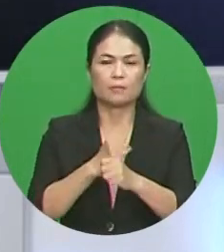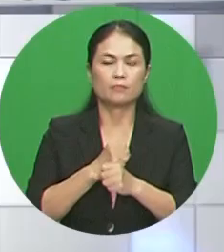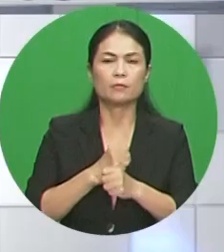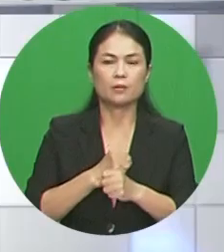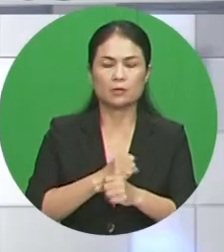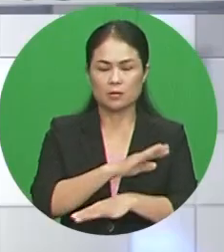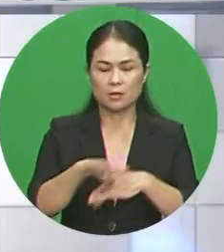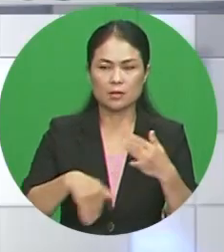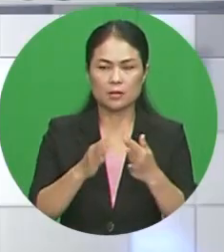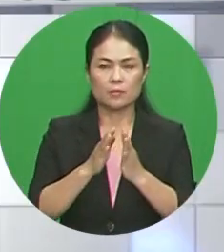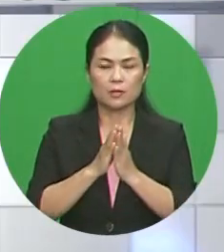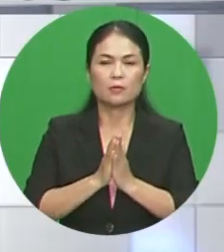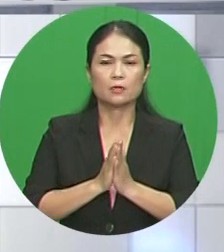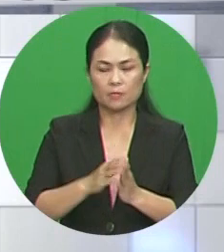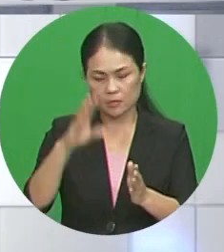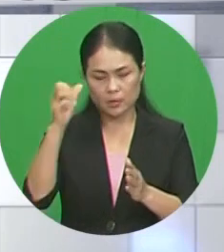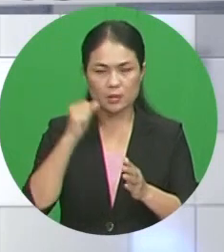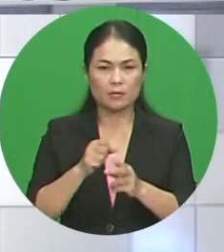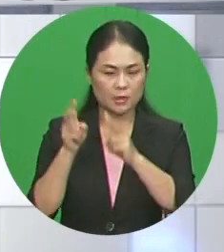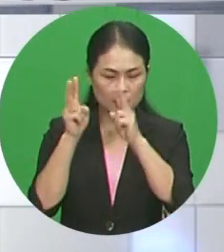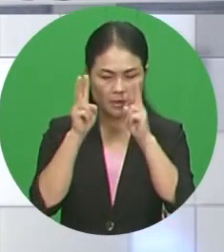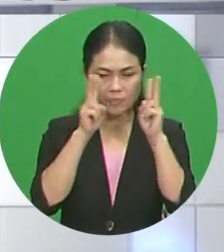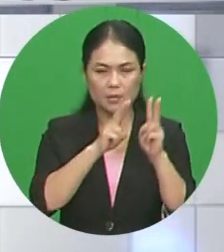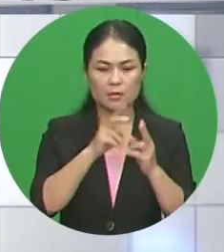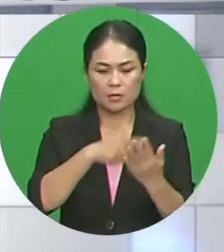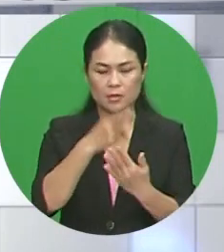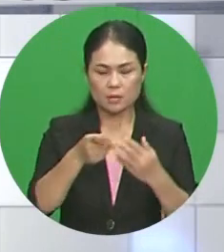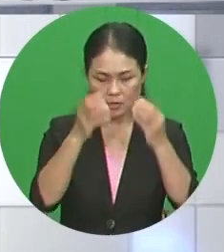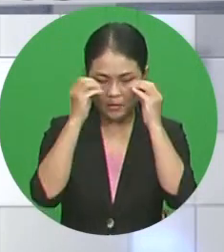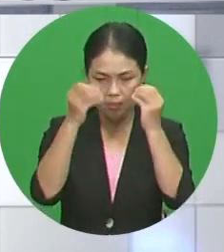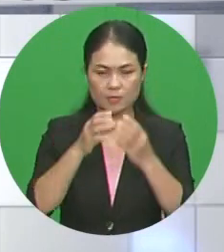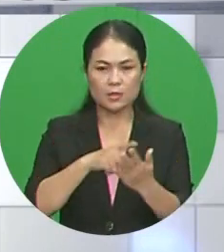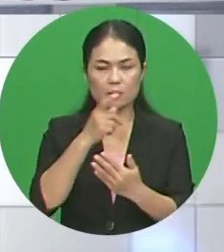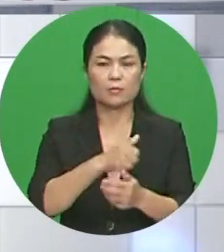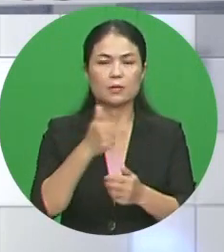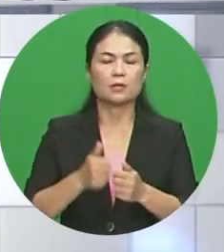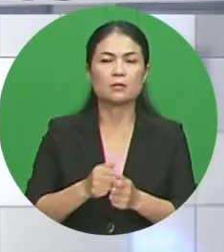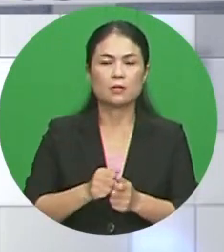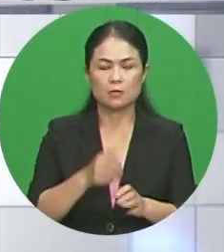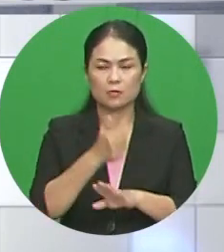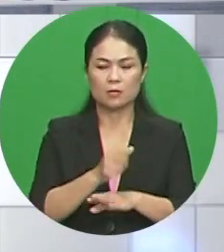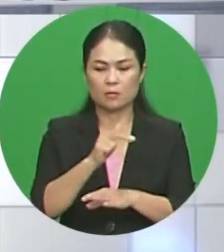គោរពអរគុណចំពោះភក្តីភាពរបស់លោកអ្នកតែងតែតាមដានរាល់កម្មវិធីព័ត៌មាននិងកម្មវិធីនានារបស់អគ្គនាយ